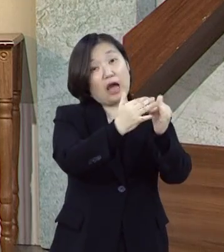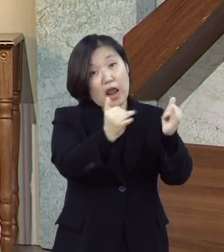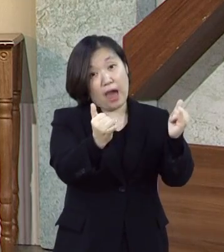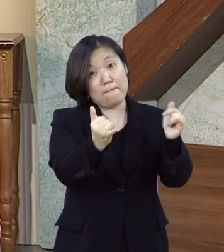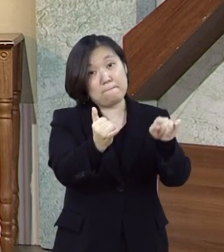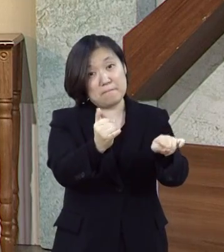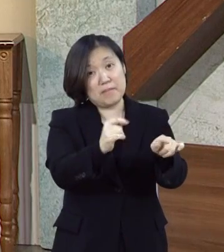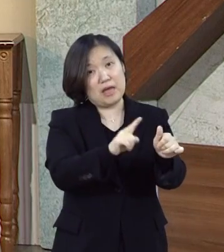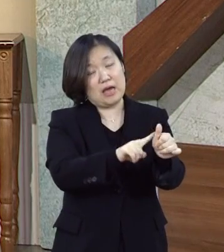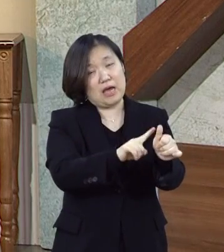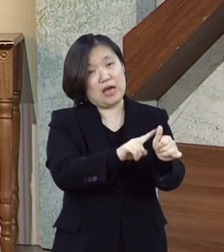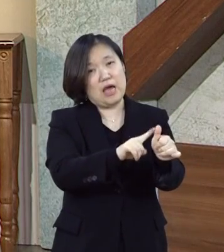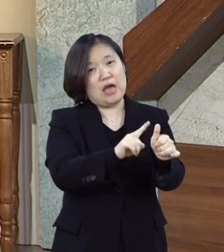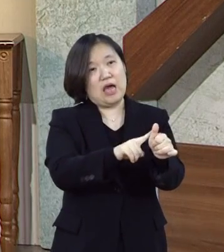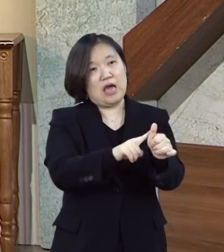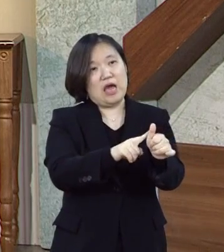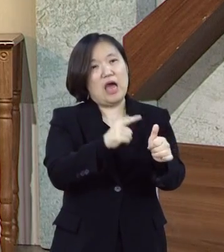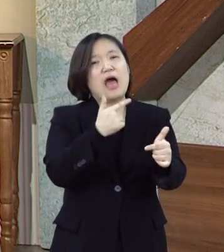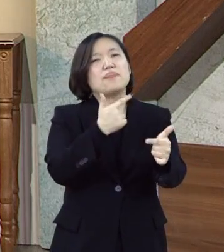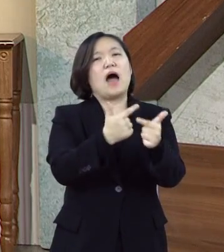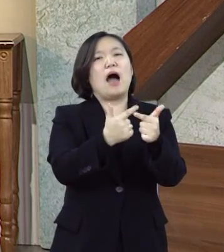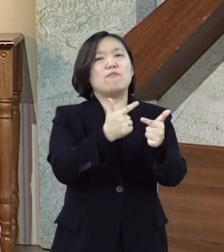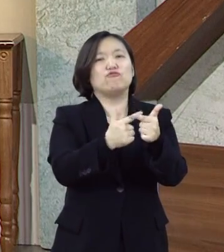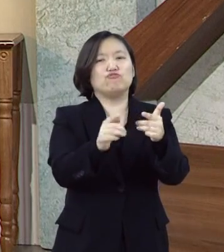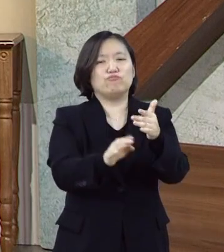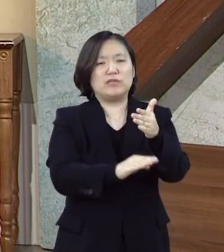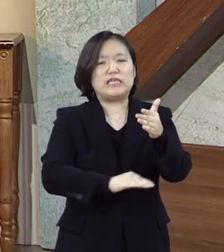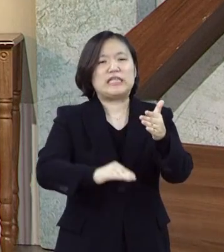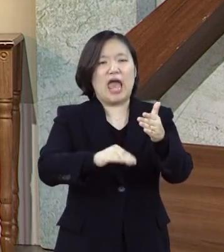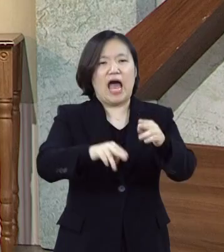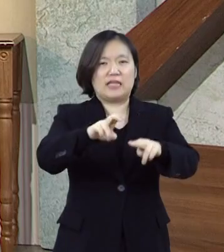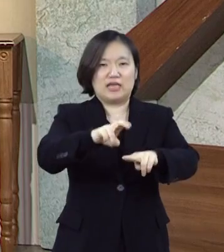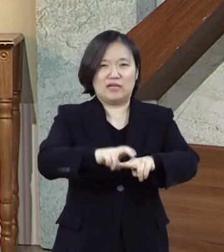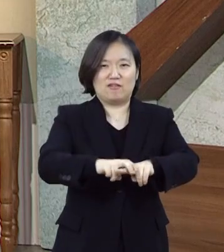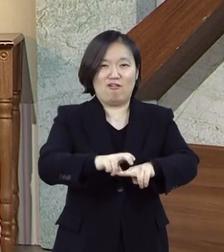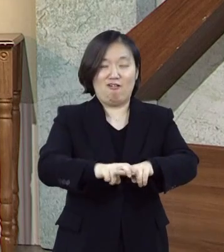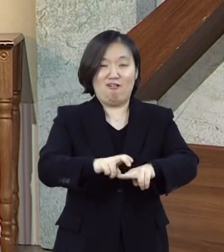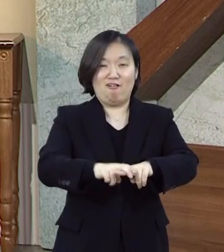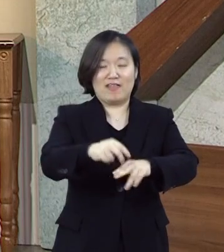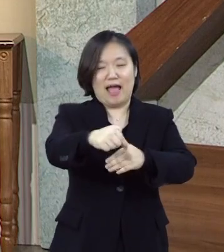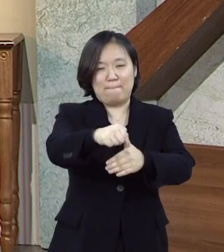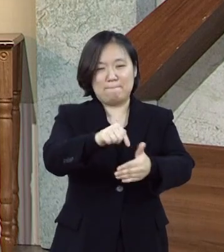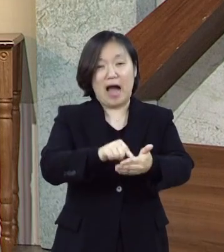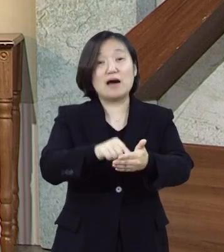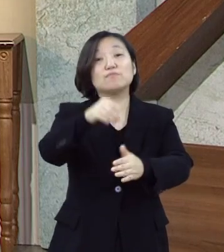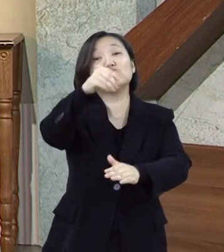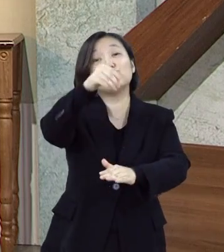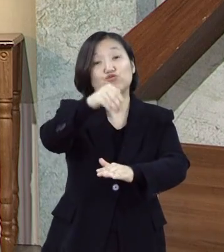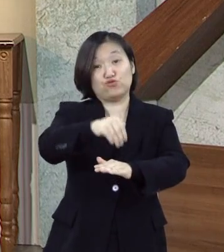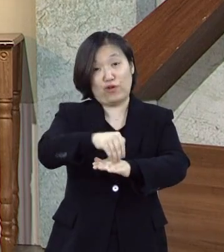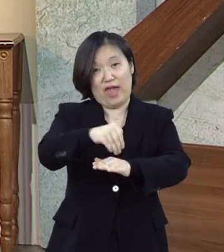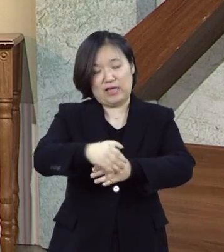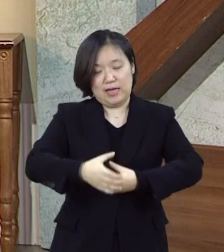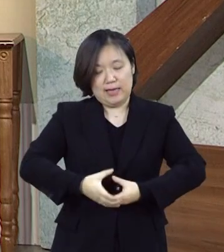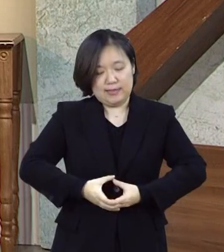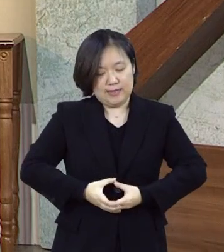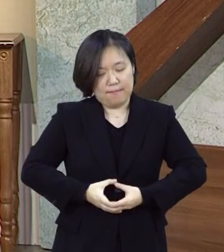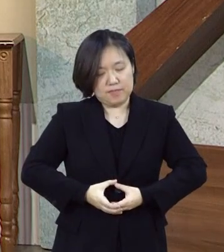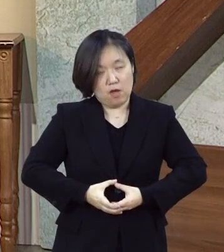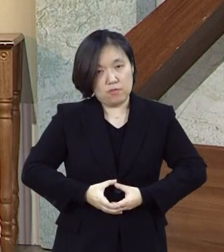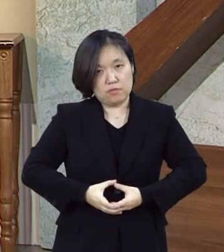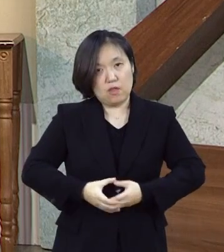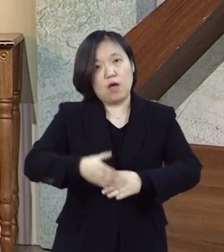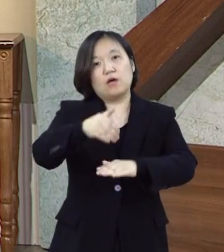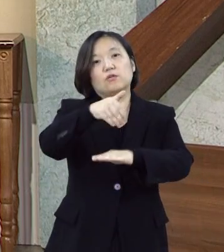밑에 앉아서 깊고 고요한 이 마음을 닦는 선정을